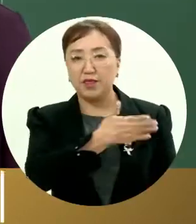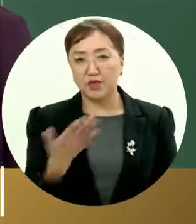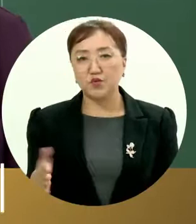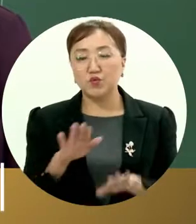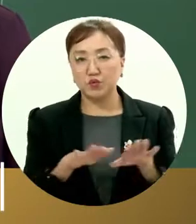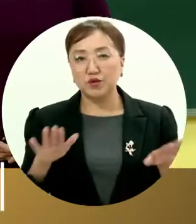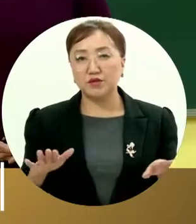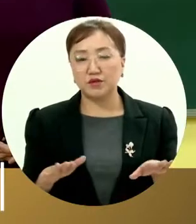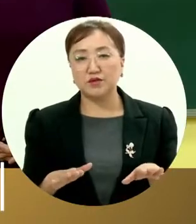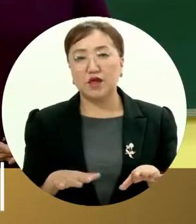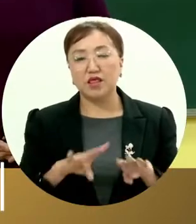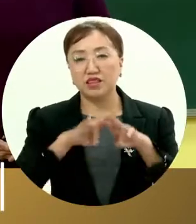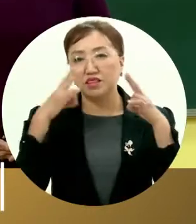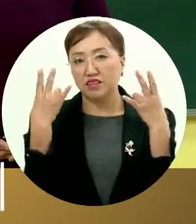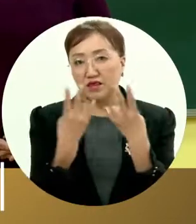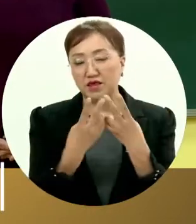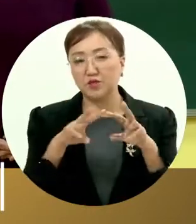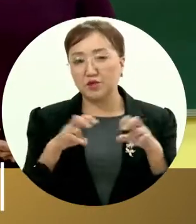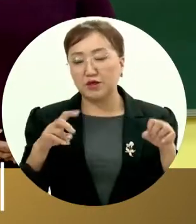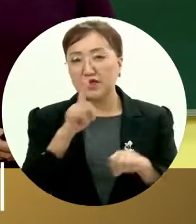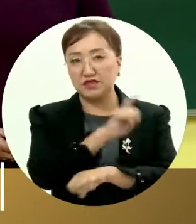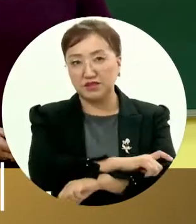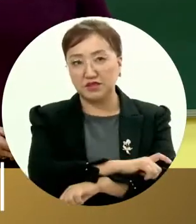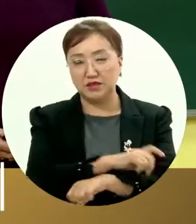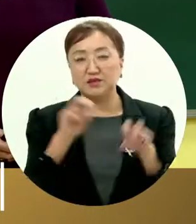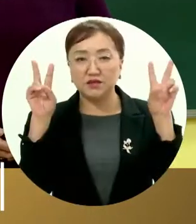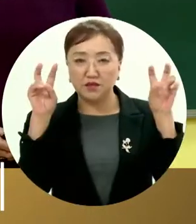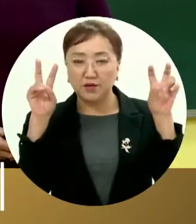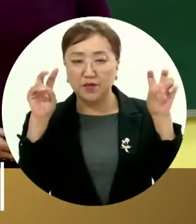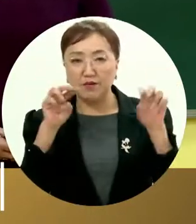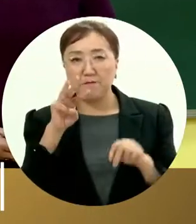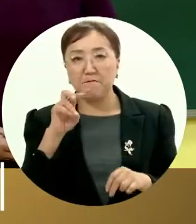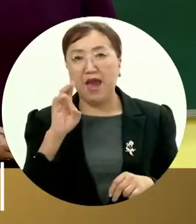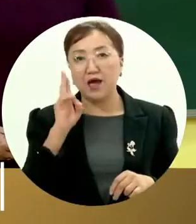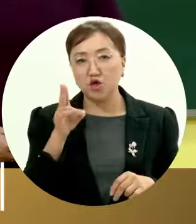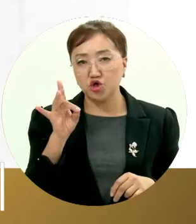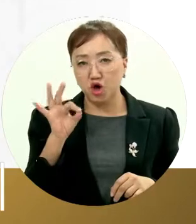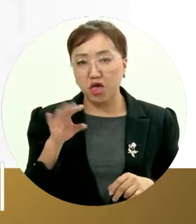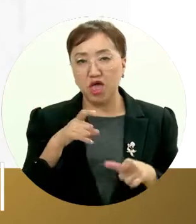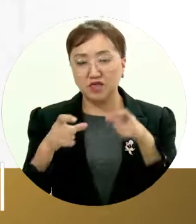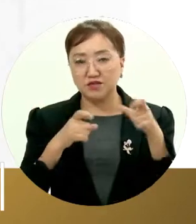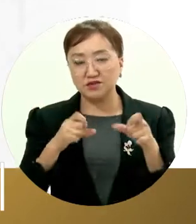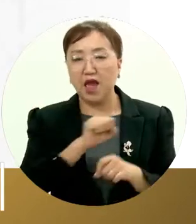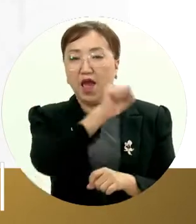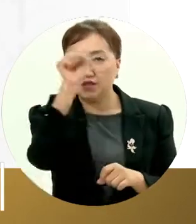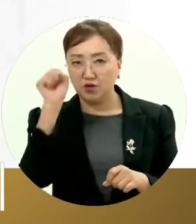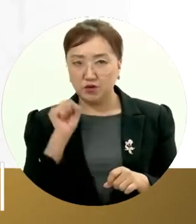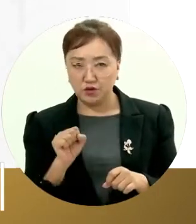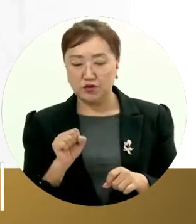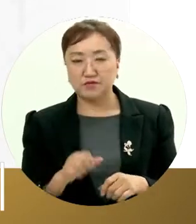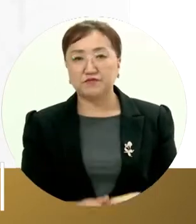Сайн байцгаана уу хүүхдүүдээ. 10 дугаар ангийн нийгэм судлалын хичээл өнөөдрийн хичээлээр бид нэр макро эдийн засгийн асуудлууд